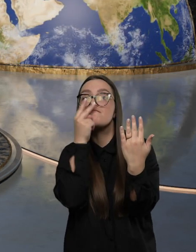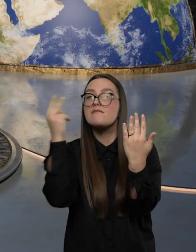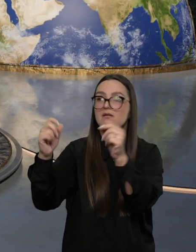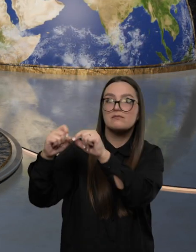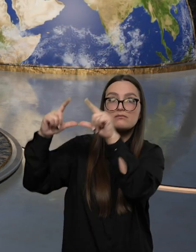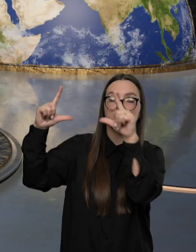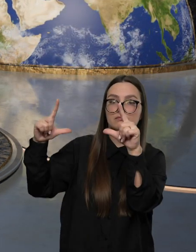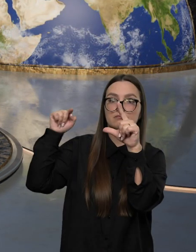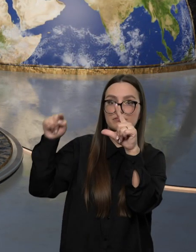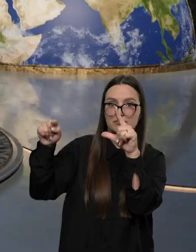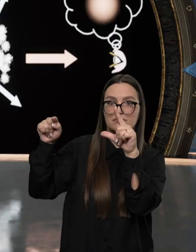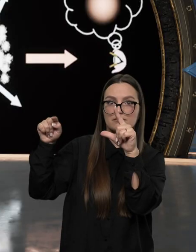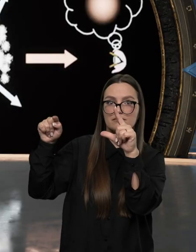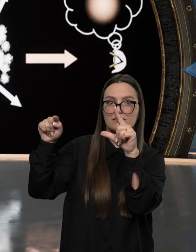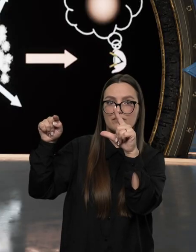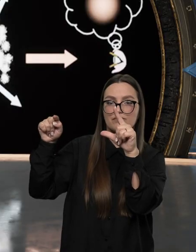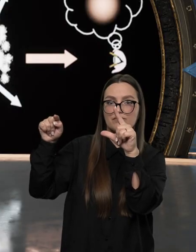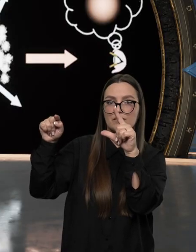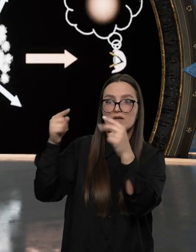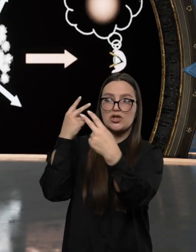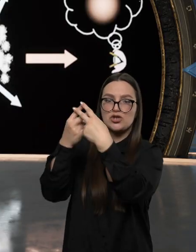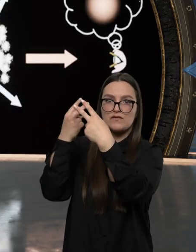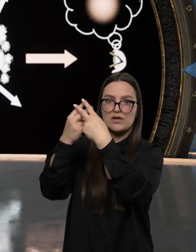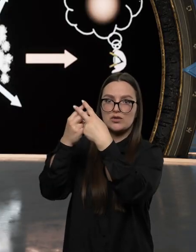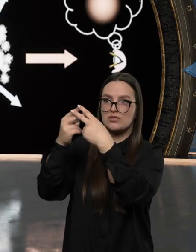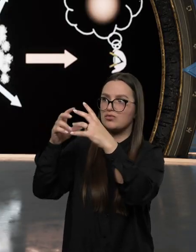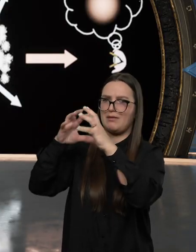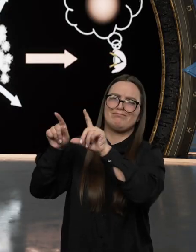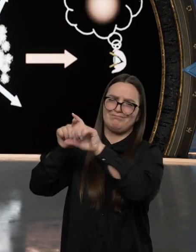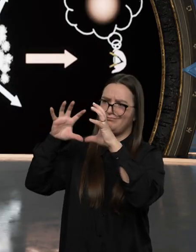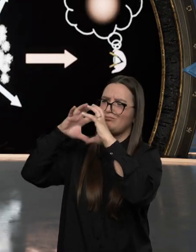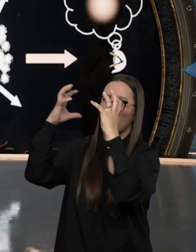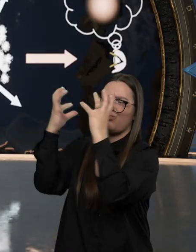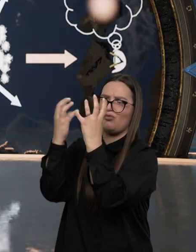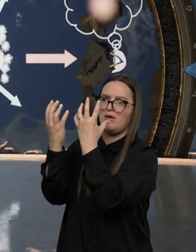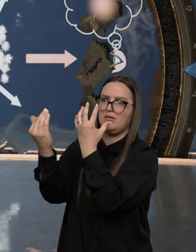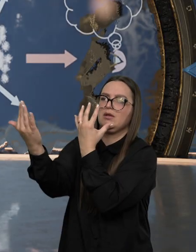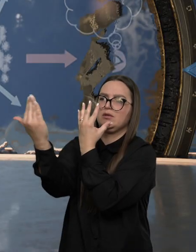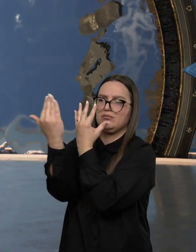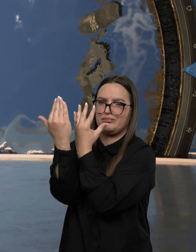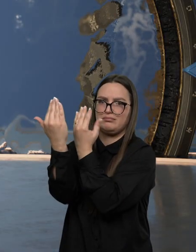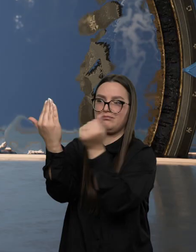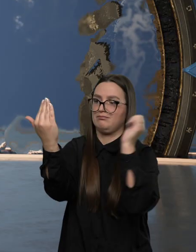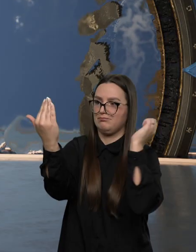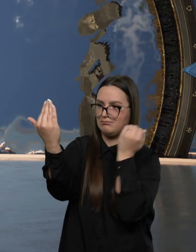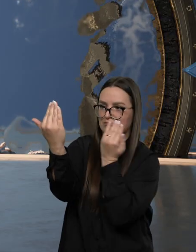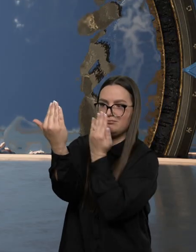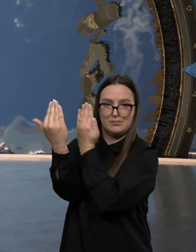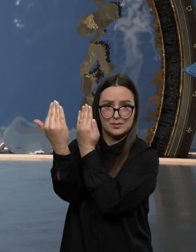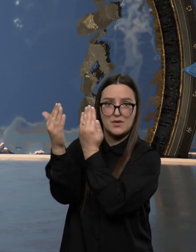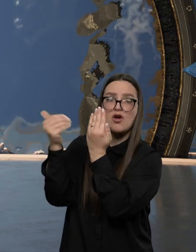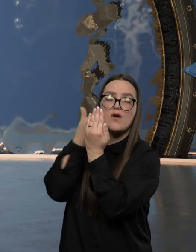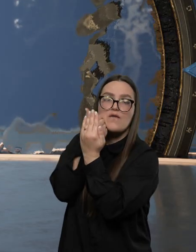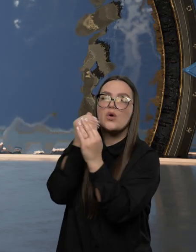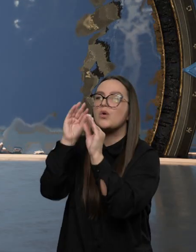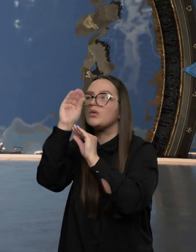praėjusi per kokį tai žvaigždžių ūką, tai kai tu sukuri